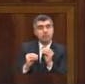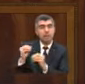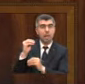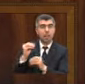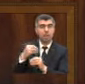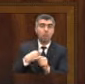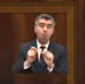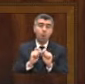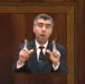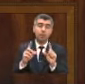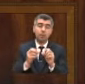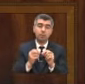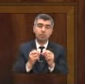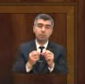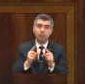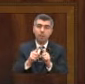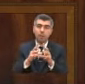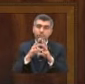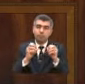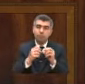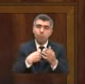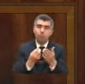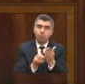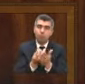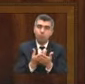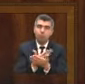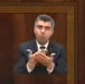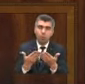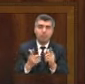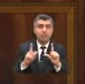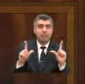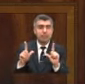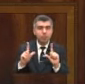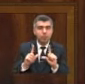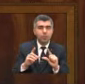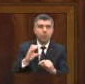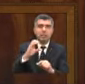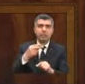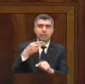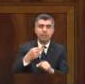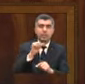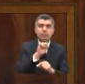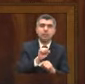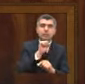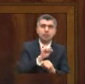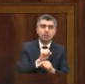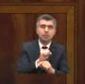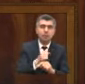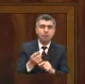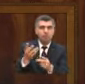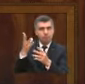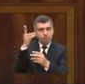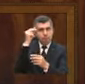خصكم توضحوه، هادشي خصو التواصل. شي دوك التواصل اللي كيدار في التلفازه اليوم ديال السياسات راه ما كيفهمش الناس، راه فيها واحد